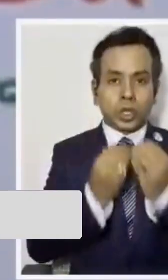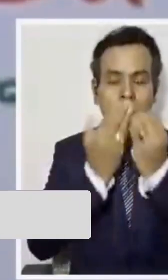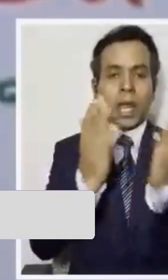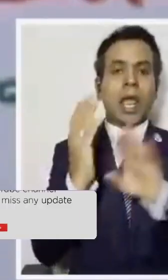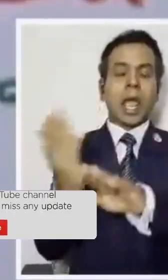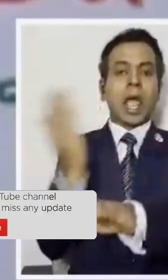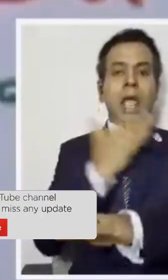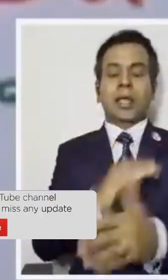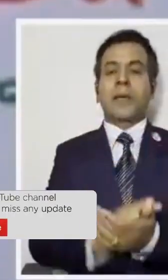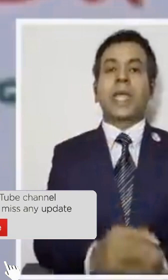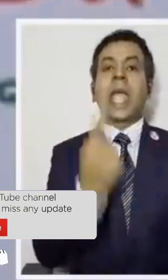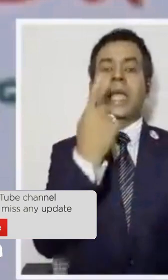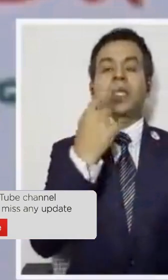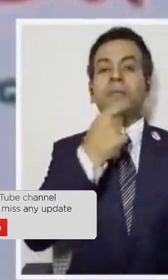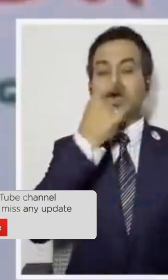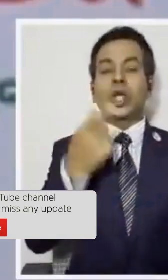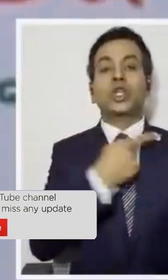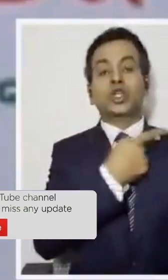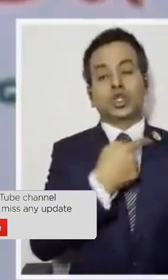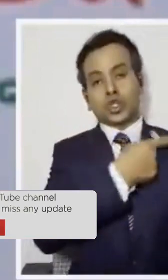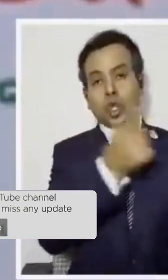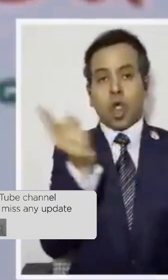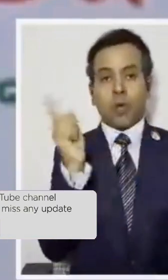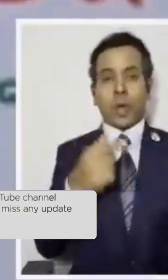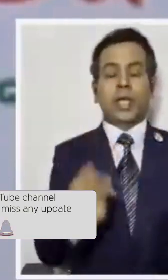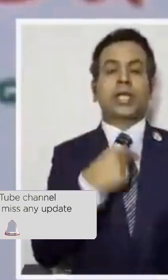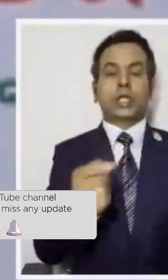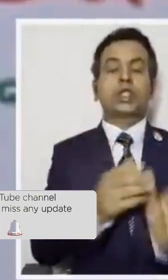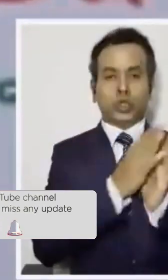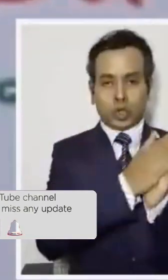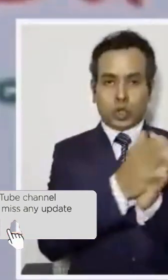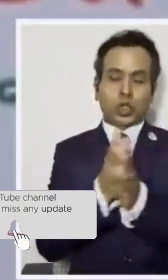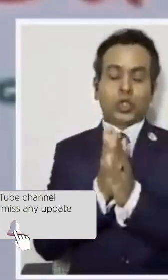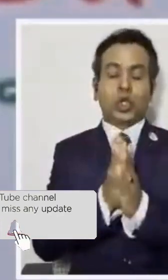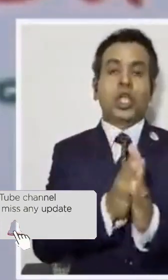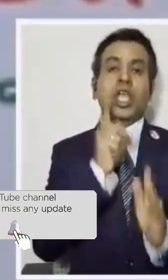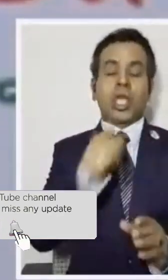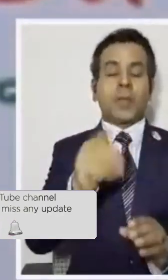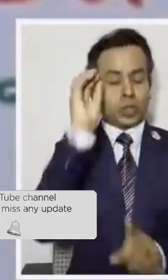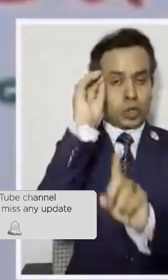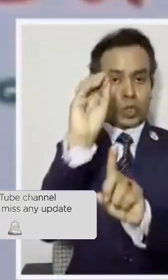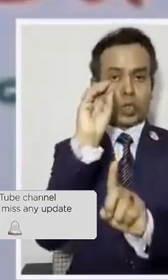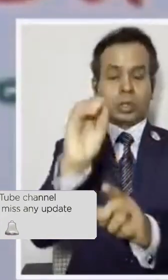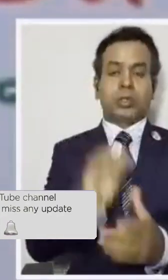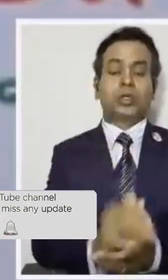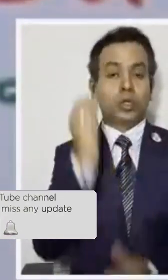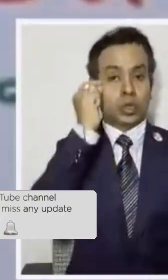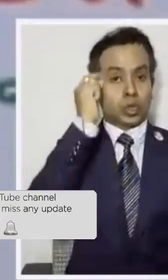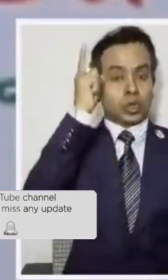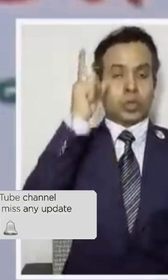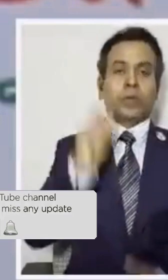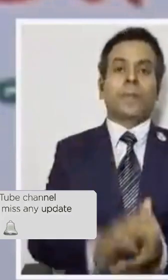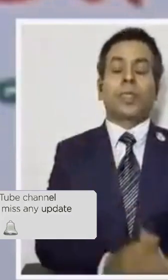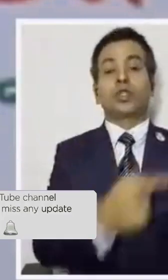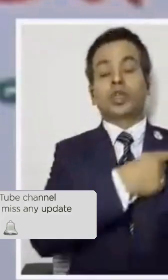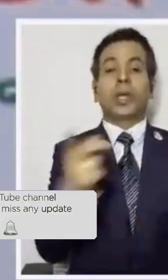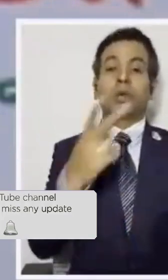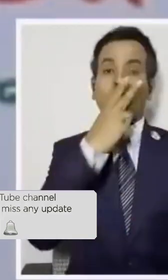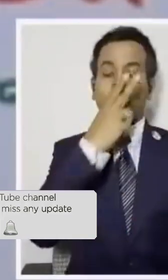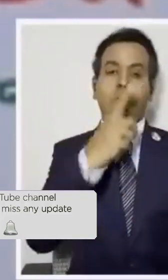চাই, সেটা হলো ধূমপান বিষয়ে। আগামী 31 মে বিশ্ব তামাক মুক্ত